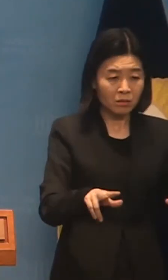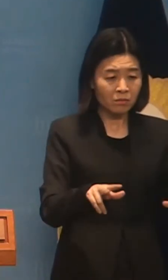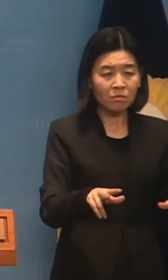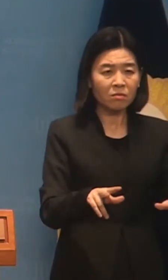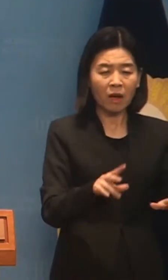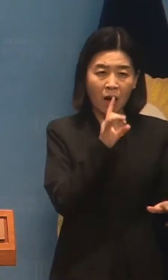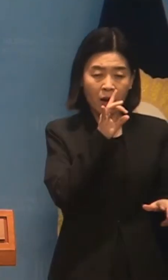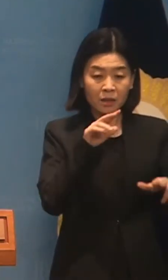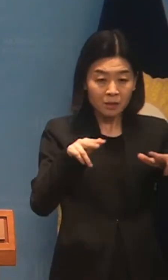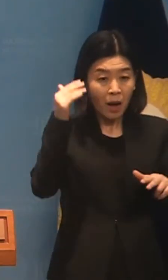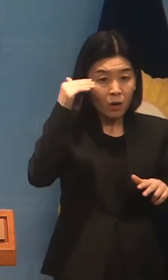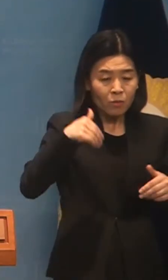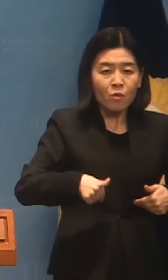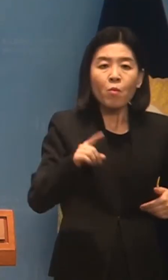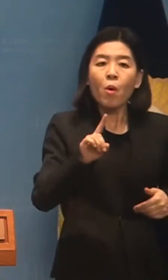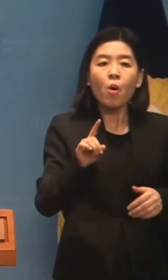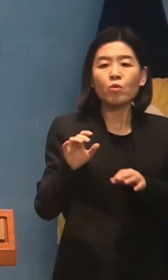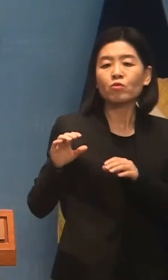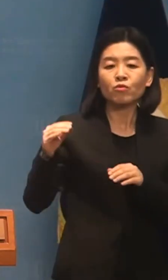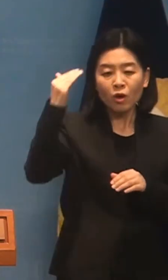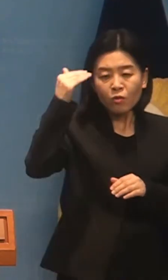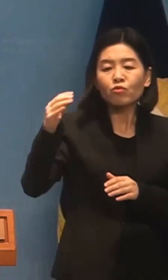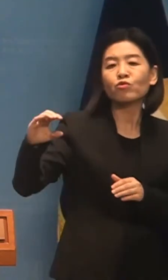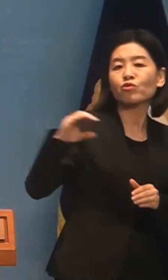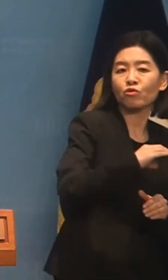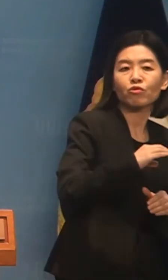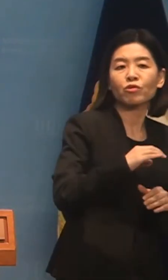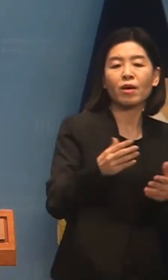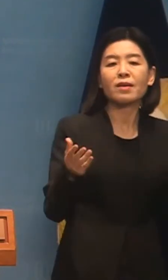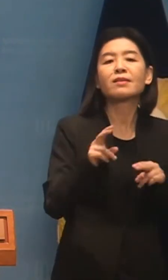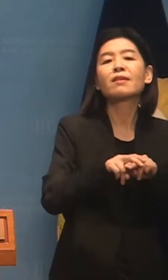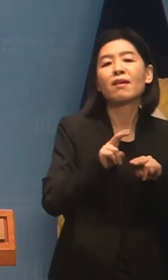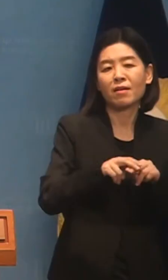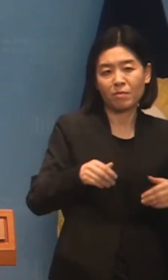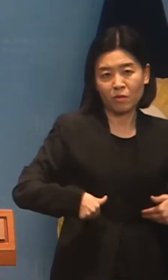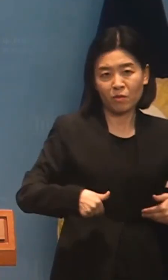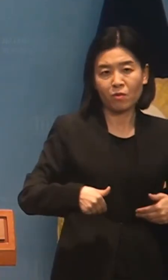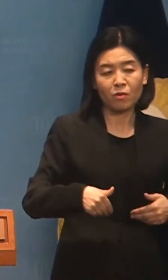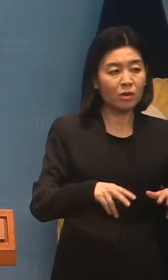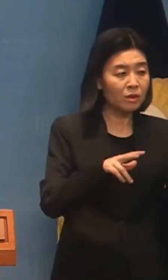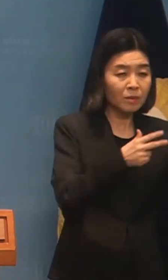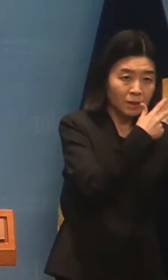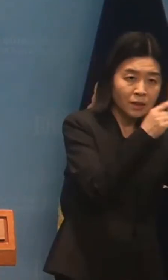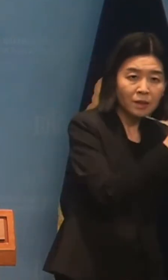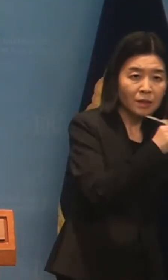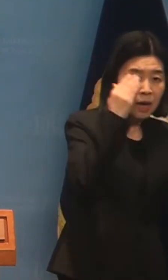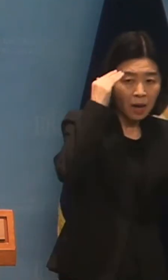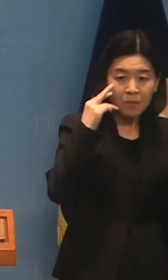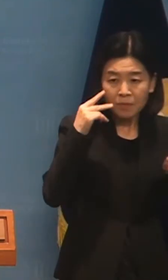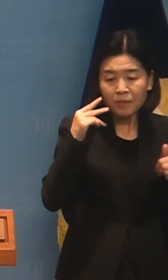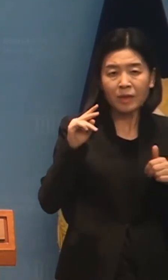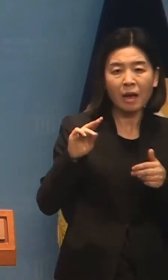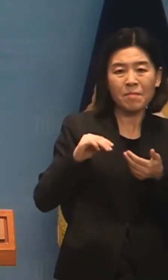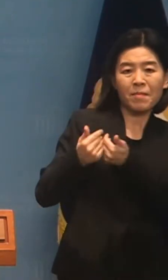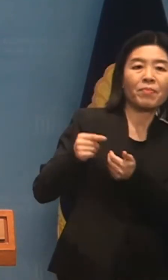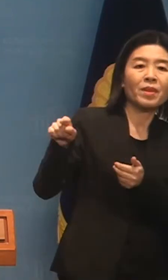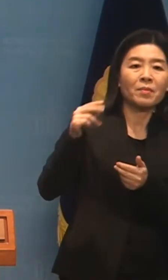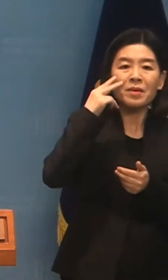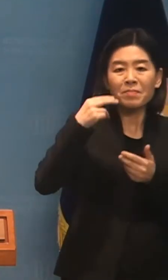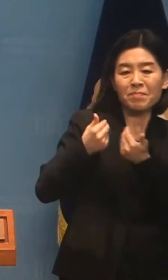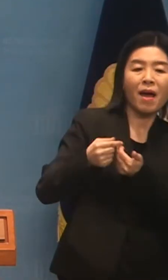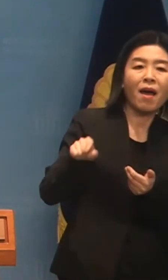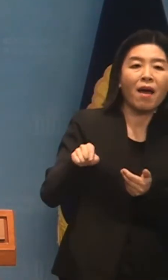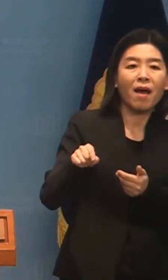투자와 일자리입니다. 이재명 후보의 사실상 방위 그리고 안보 파탄의 길은 기업을